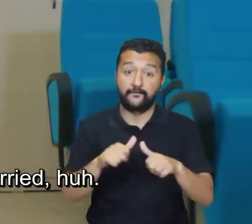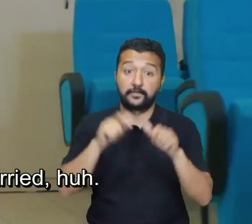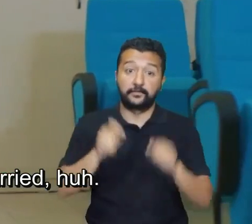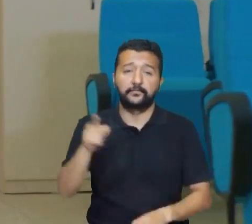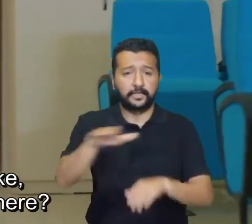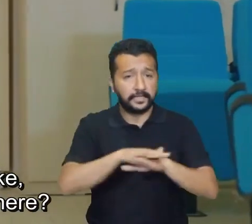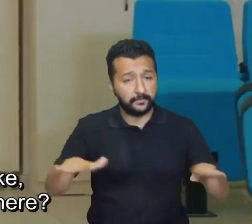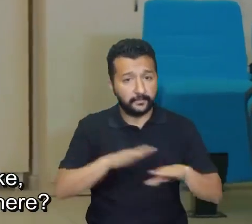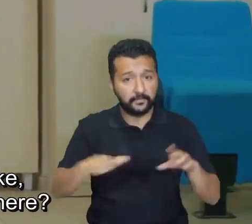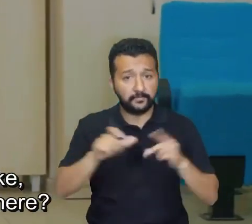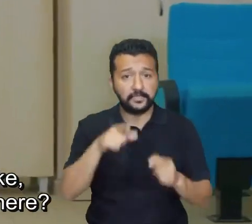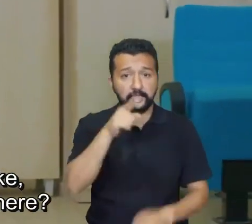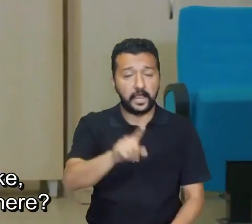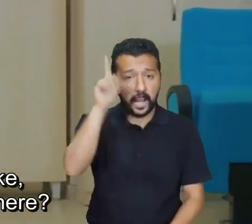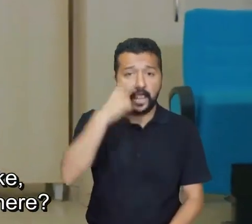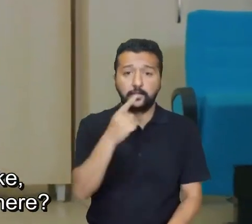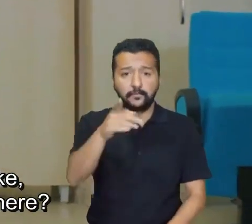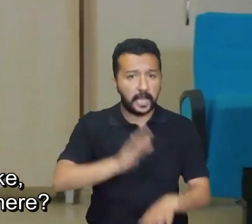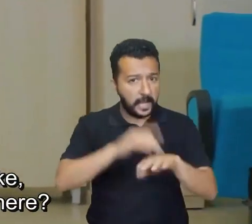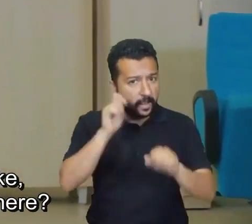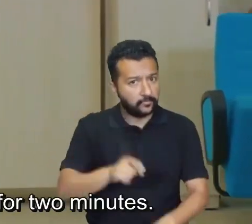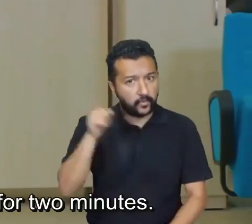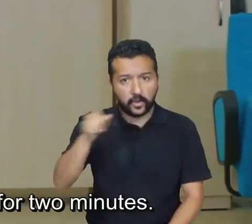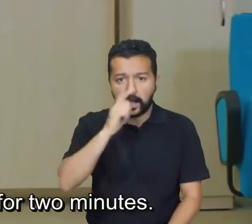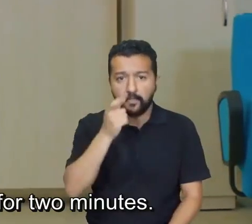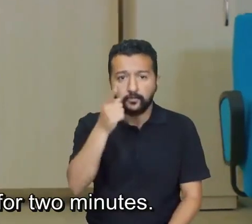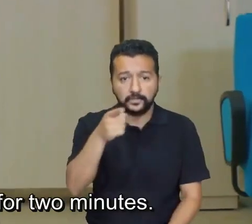evleniyorsun ha. Aman tamam Şener. Allah aşkına sen ne yapıyordun orada